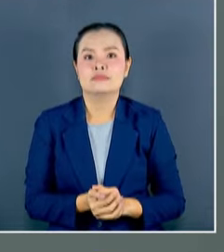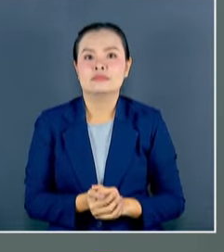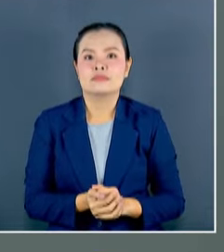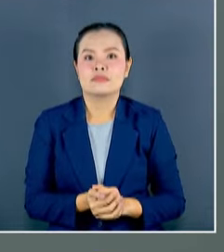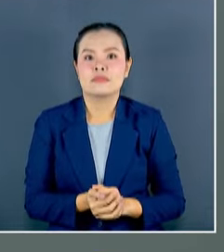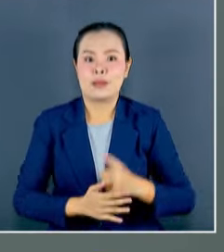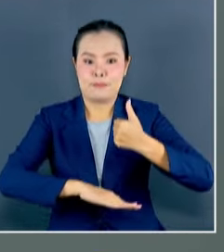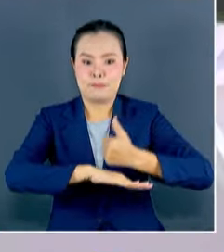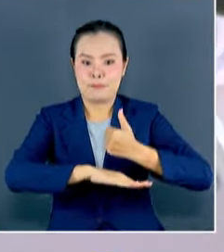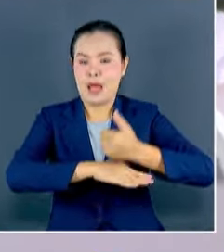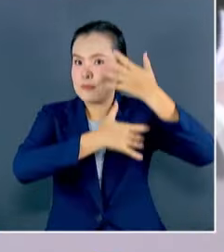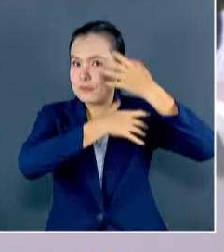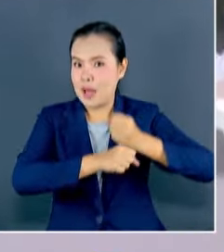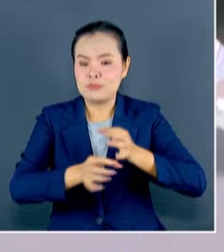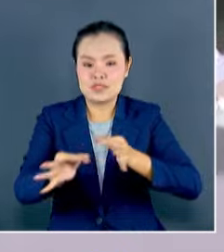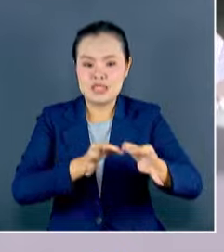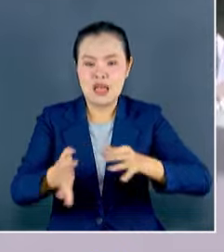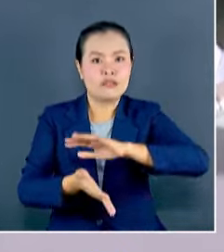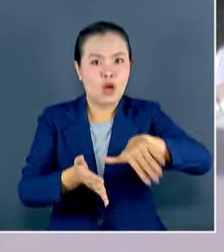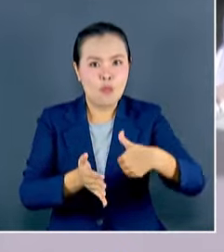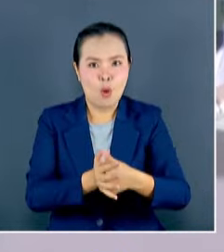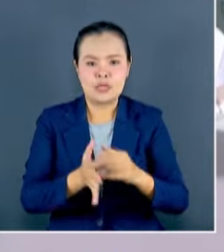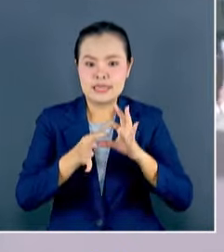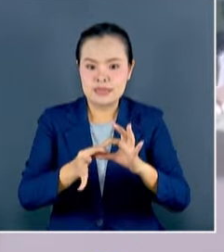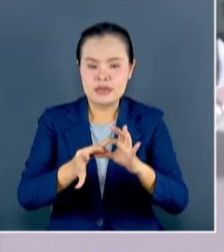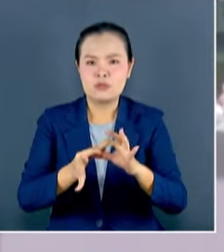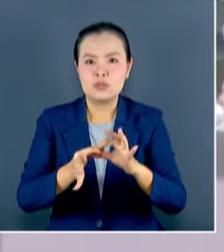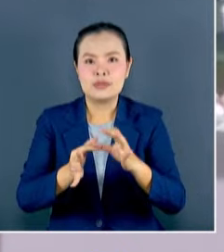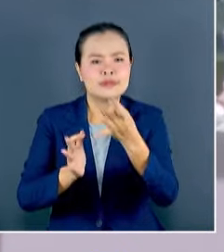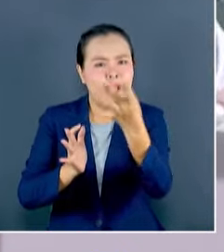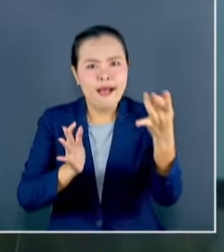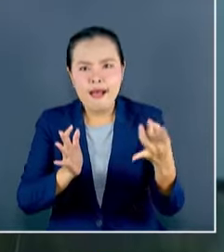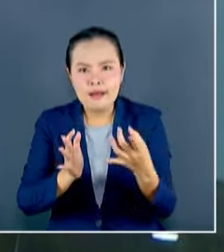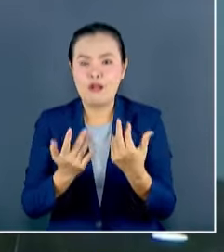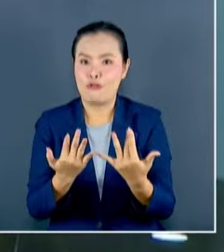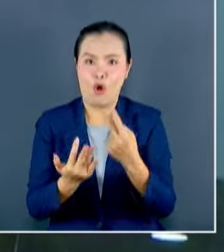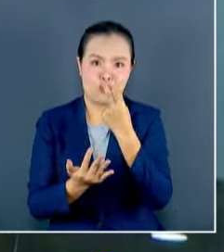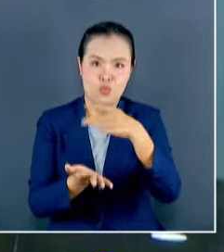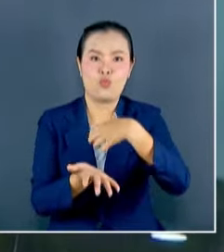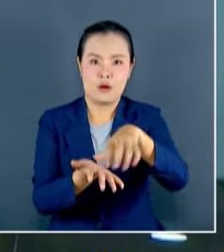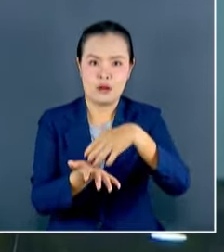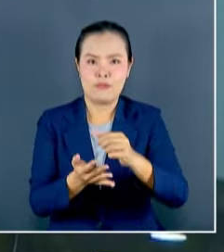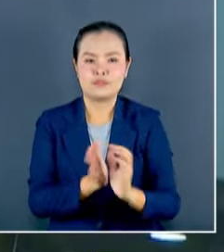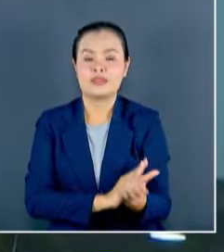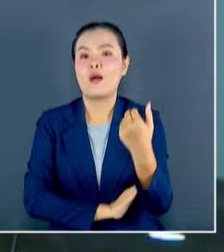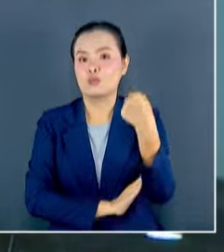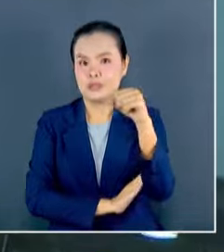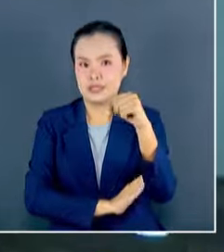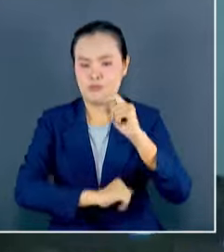เนี่ยจะชี้แจงความสัมพันธ์ทั้งหมดคุณเฉลิมชัยเกี่ยวกับเฮียเกียรติเฮียเก้ายังไงเดี๋ยวรอติดตามกันเลยค่ะ10โมงตร